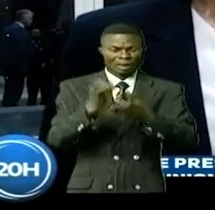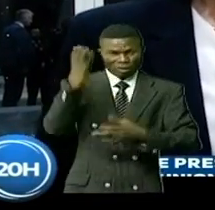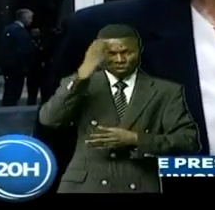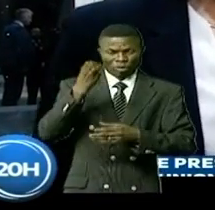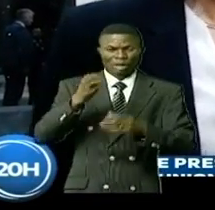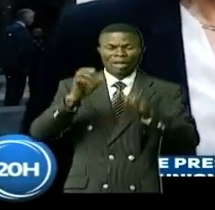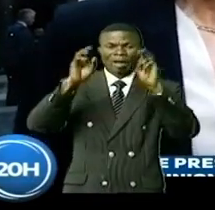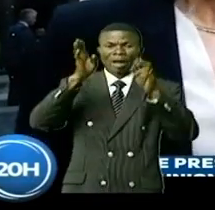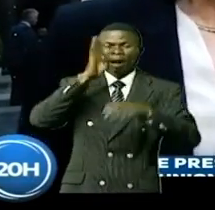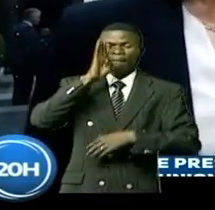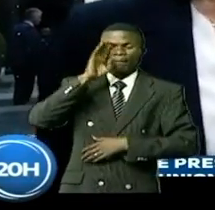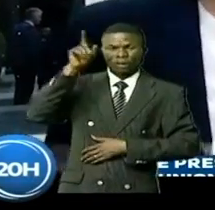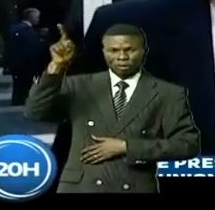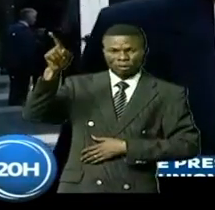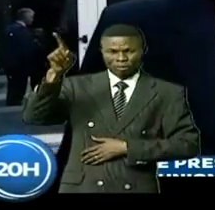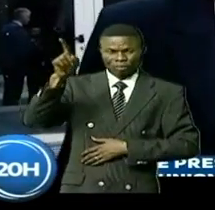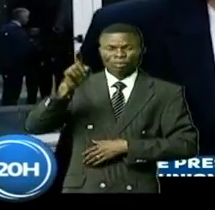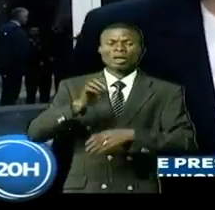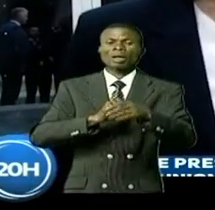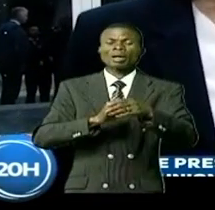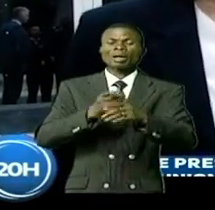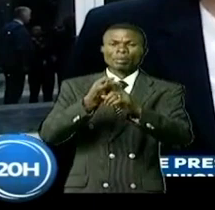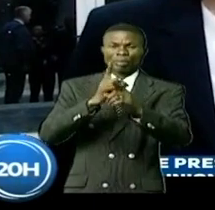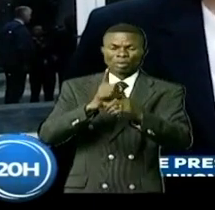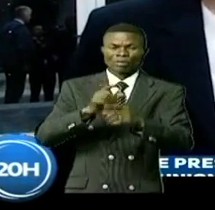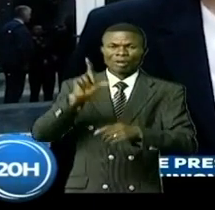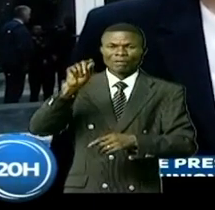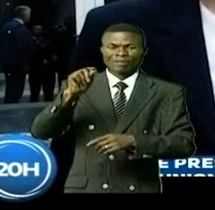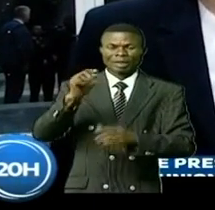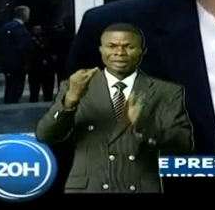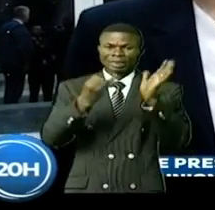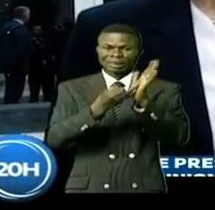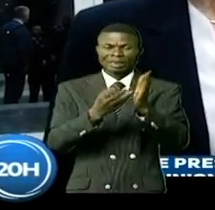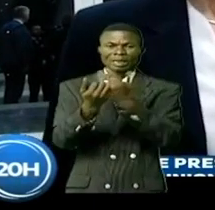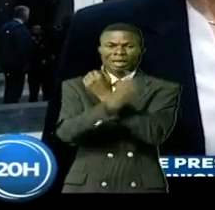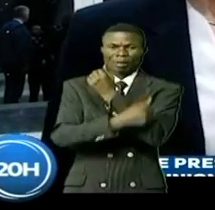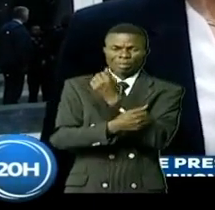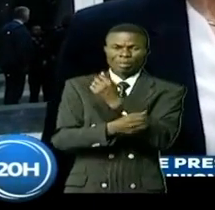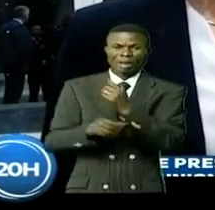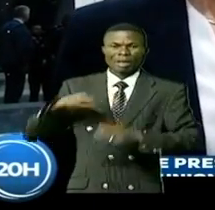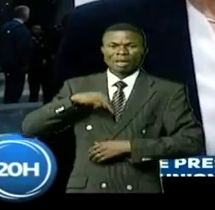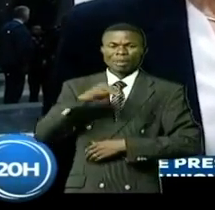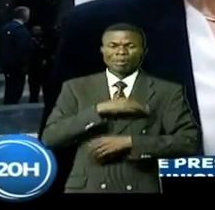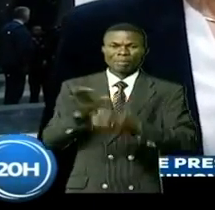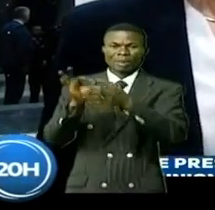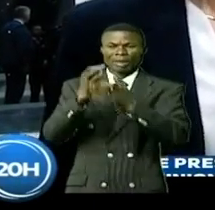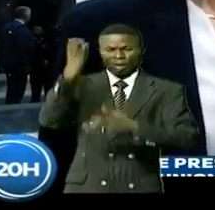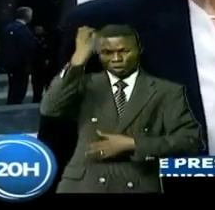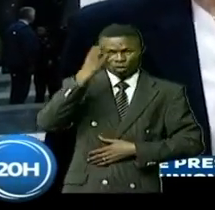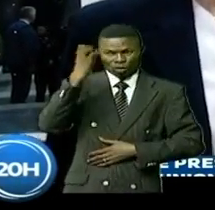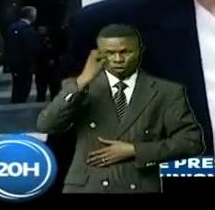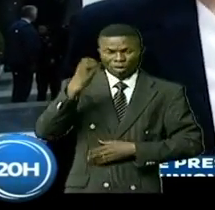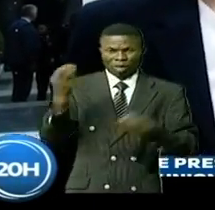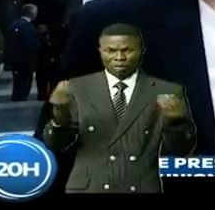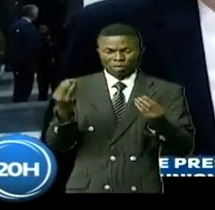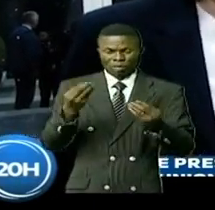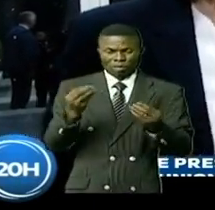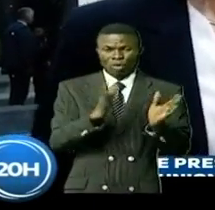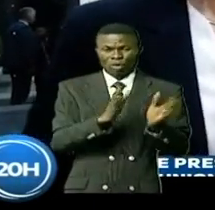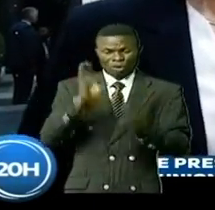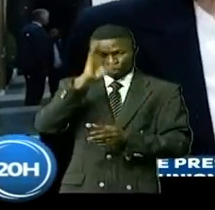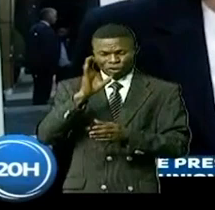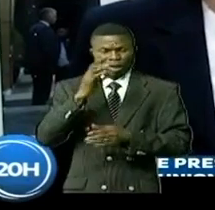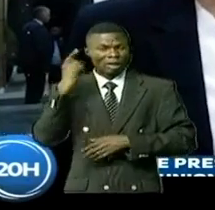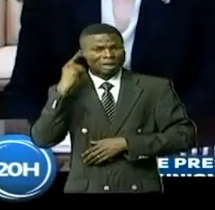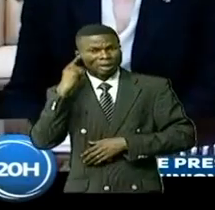Bruxelles, mandatée par les 27 pays membres de l'Union européenne, pour envisager,